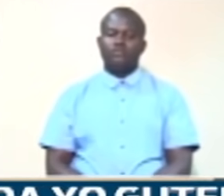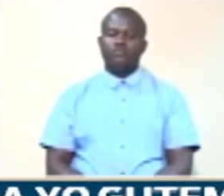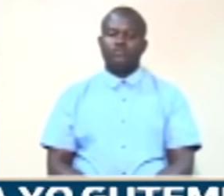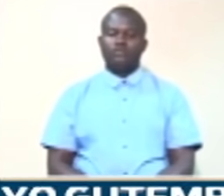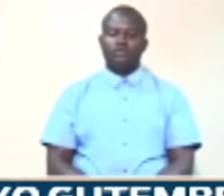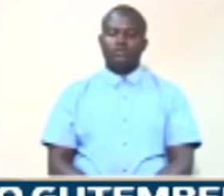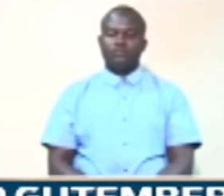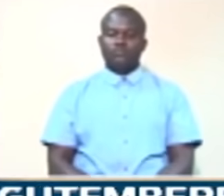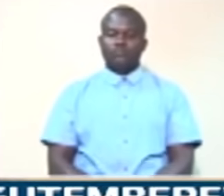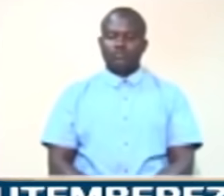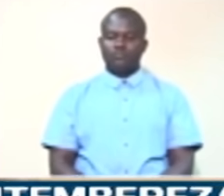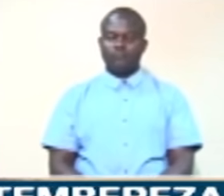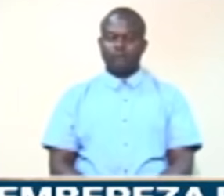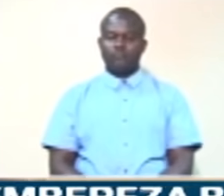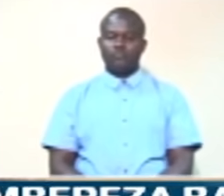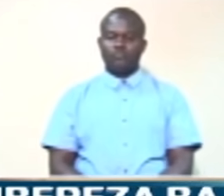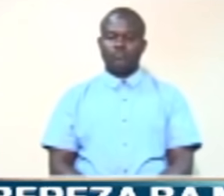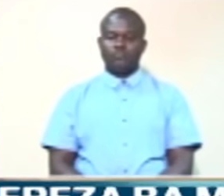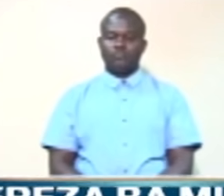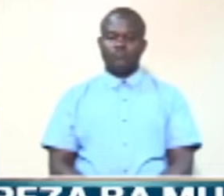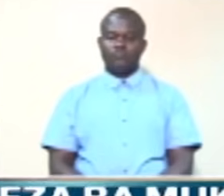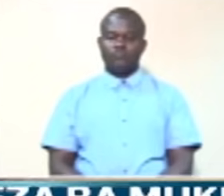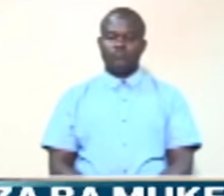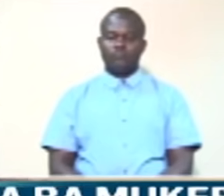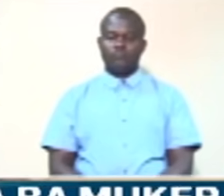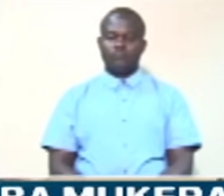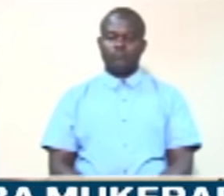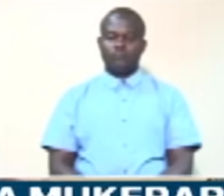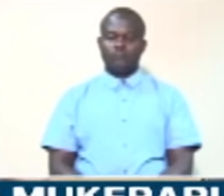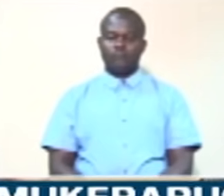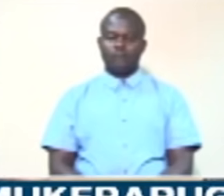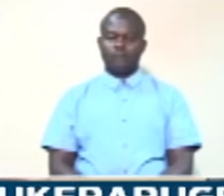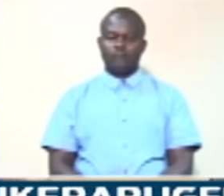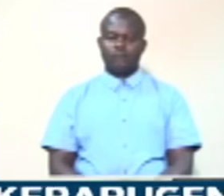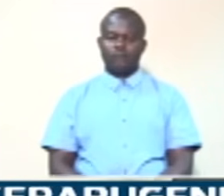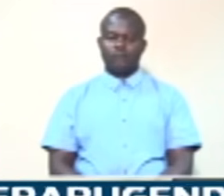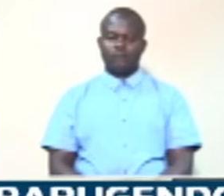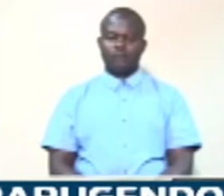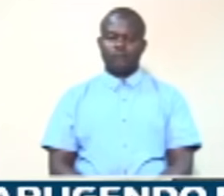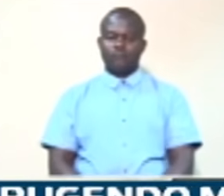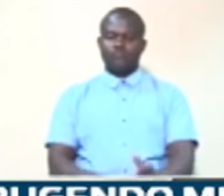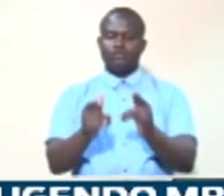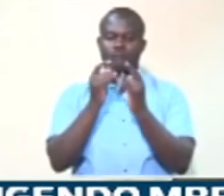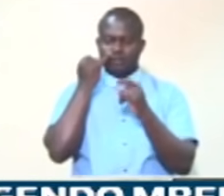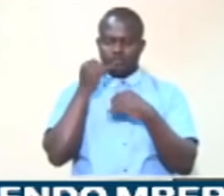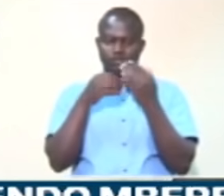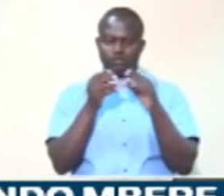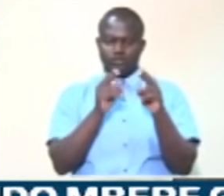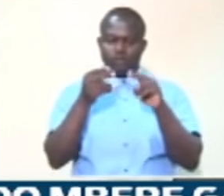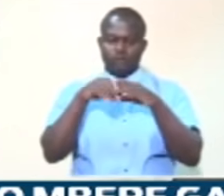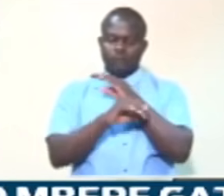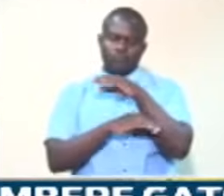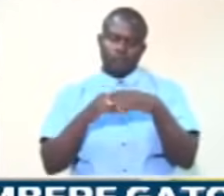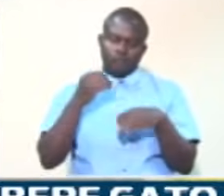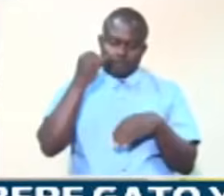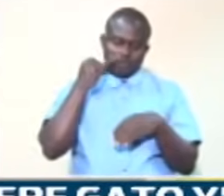for what is the global international nursing conference ni inama ikomeye busanzwe ibera mu bihugu bikomeye ku